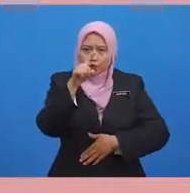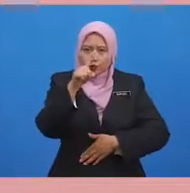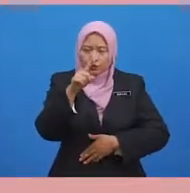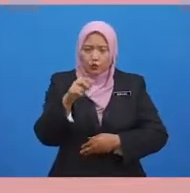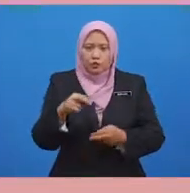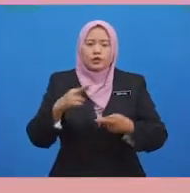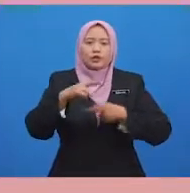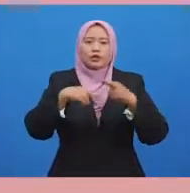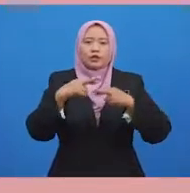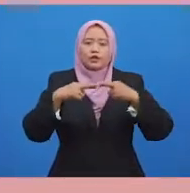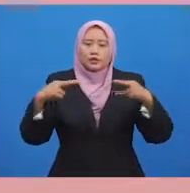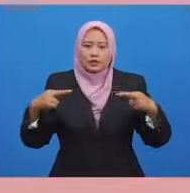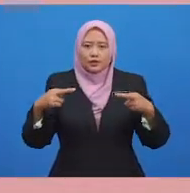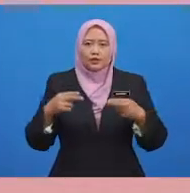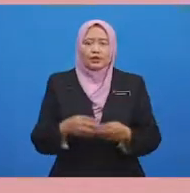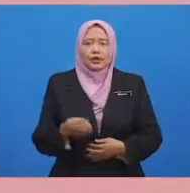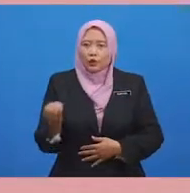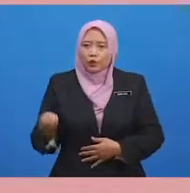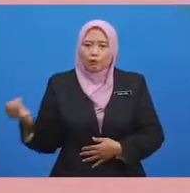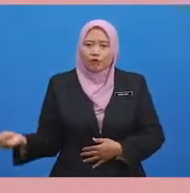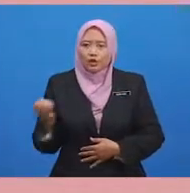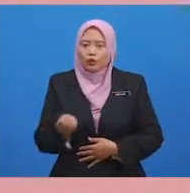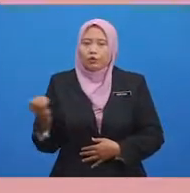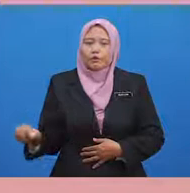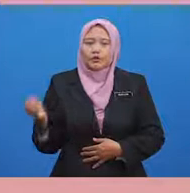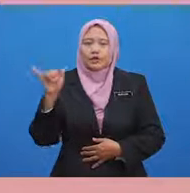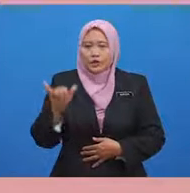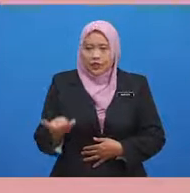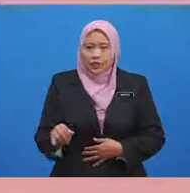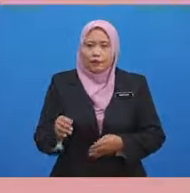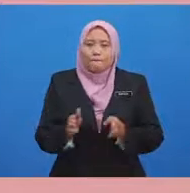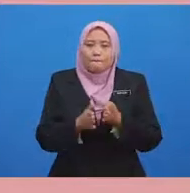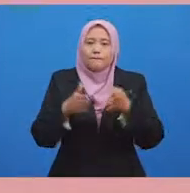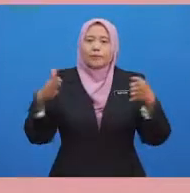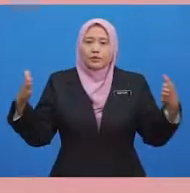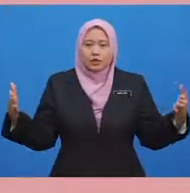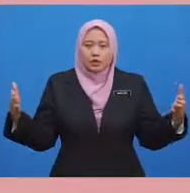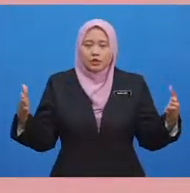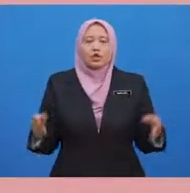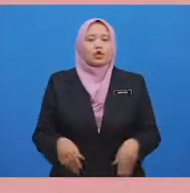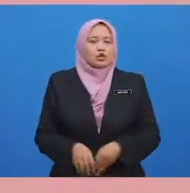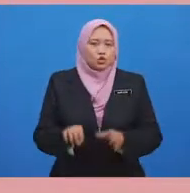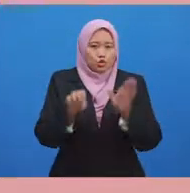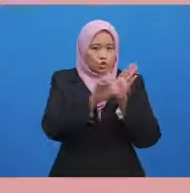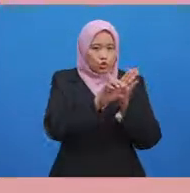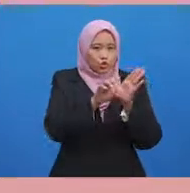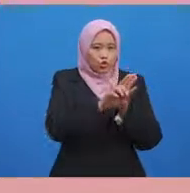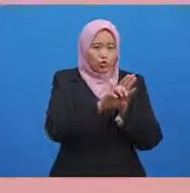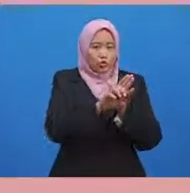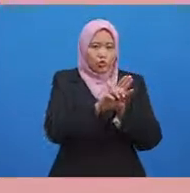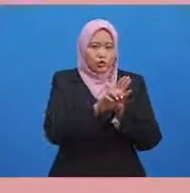mengikat objek-objek yang besar seperti mengikat perahu atau bot di